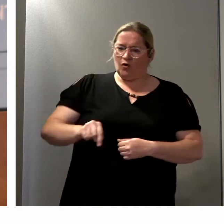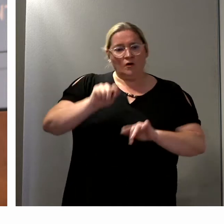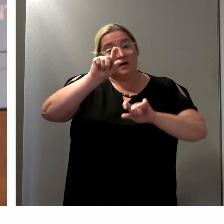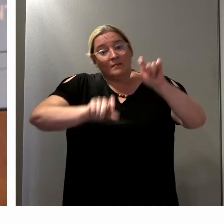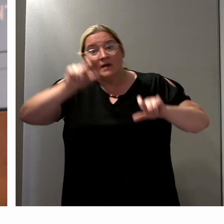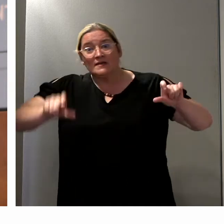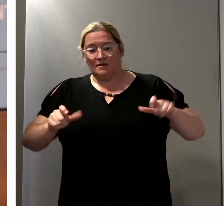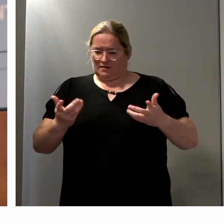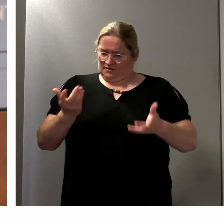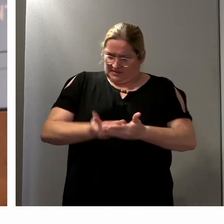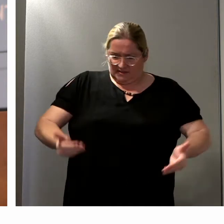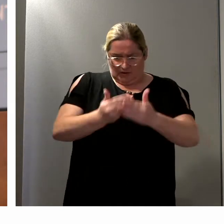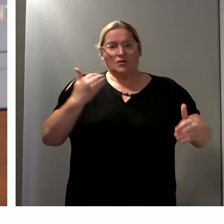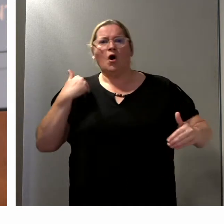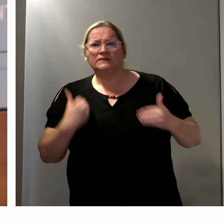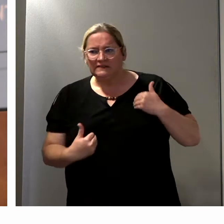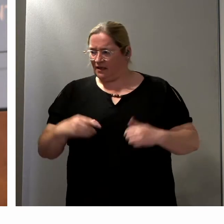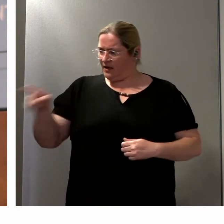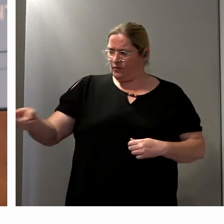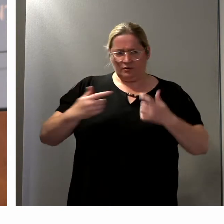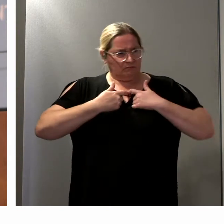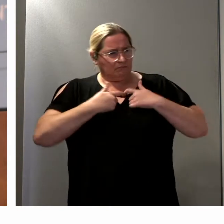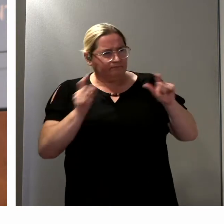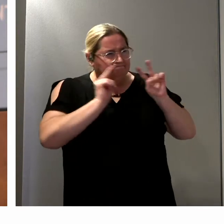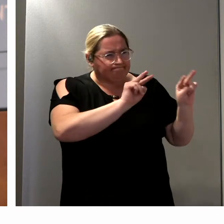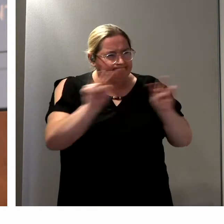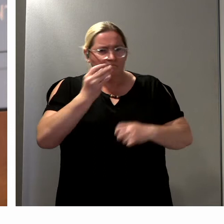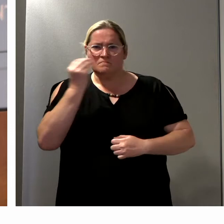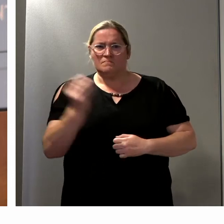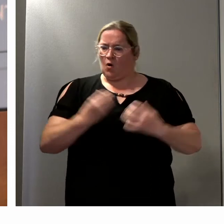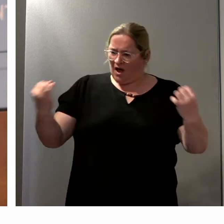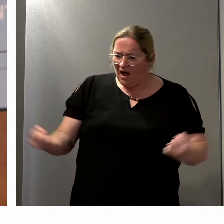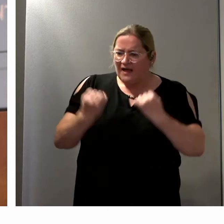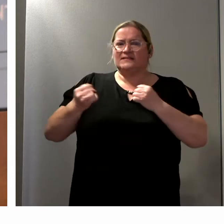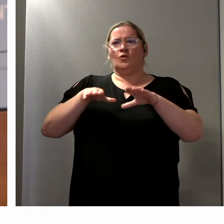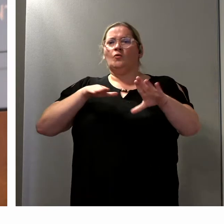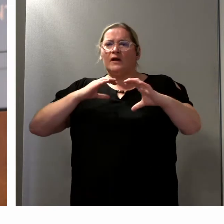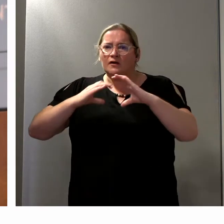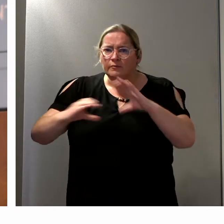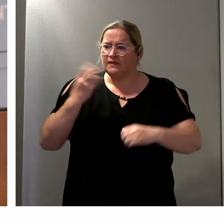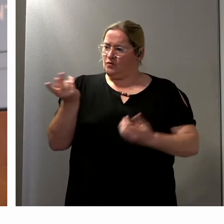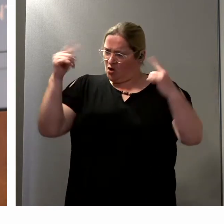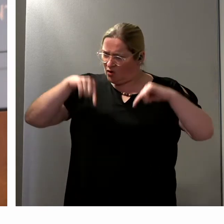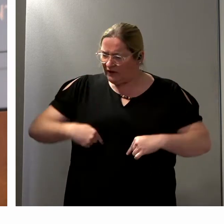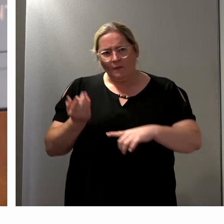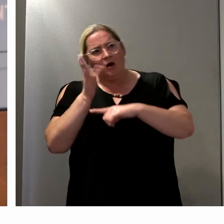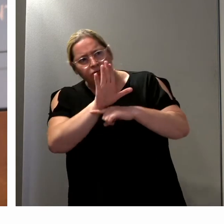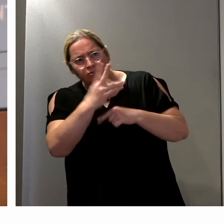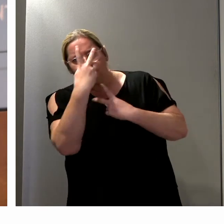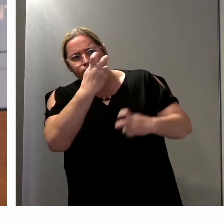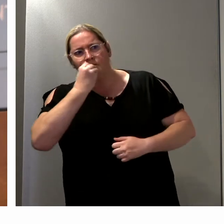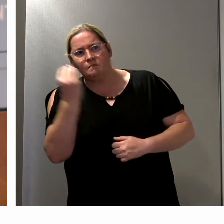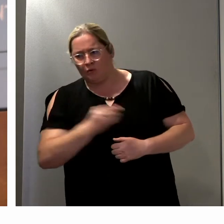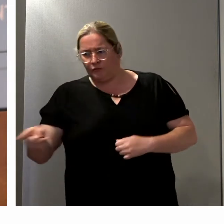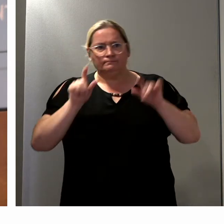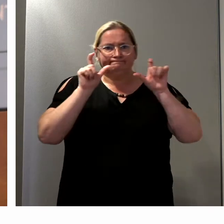personnes en situation de handicap, des principales actions et moyens de communication gouvernementales.